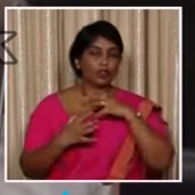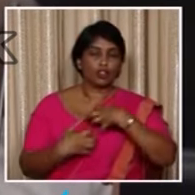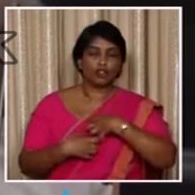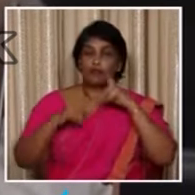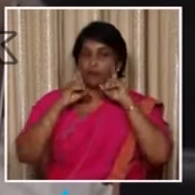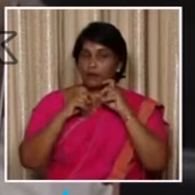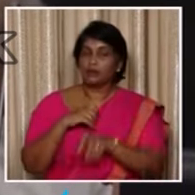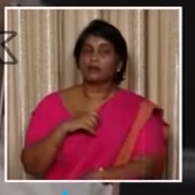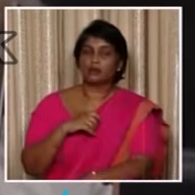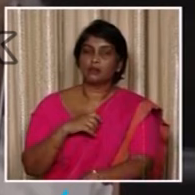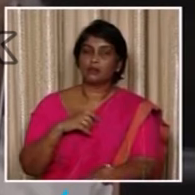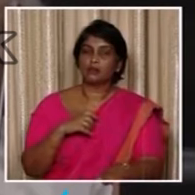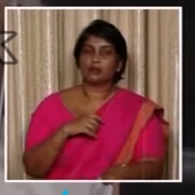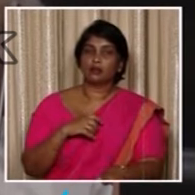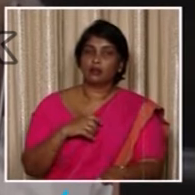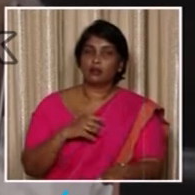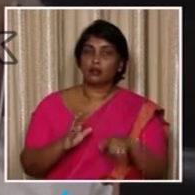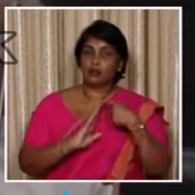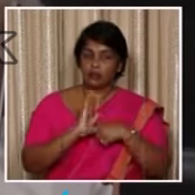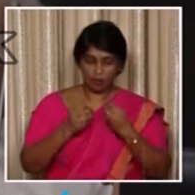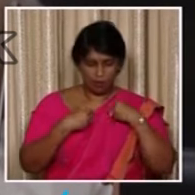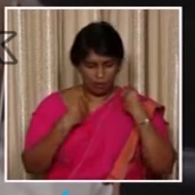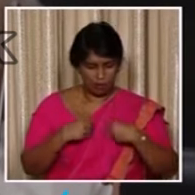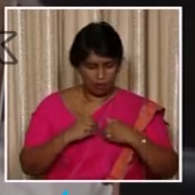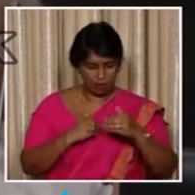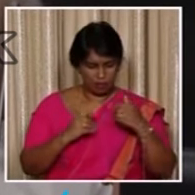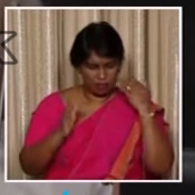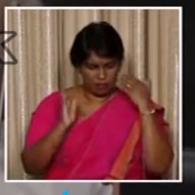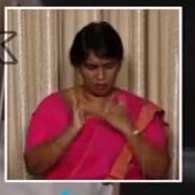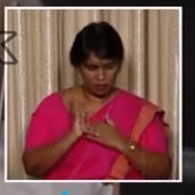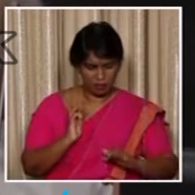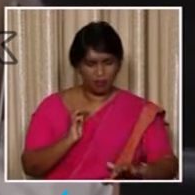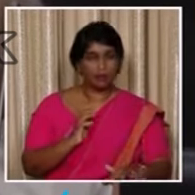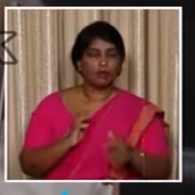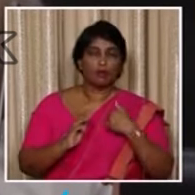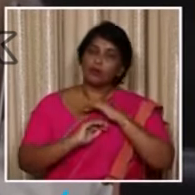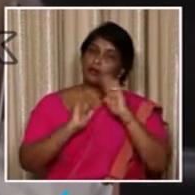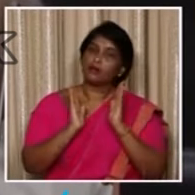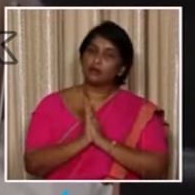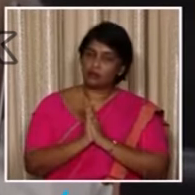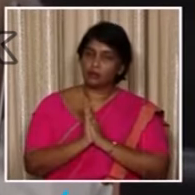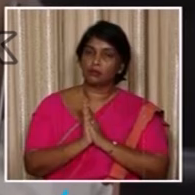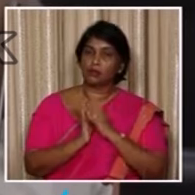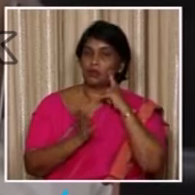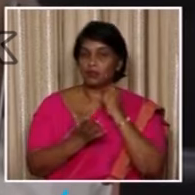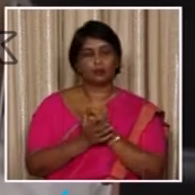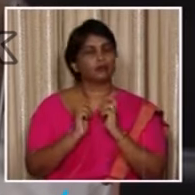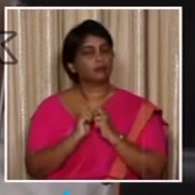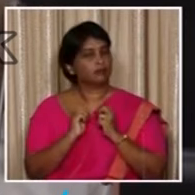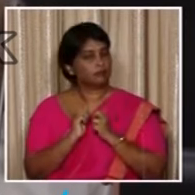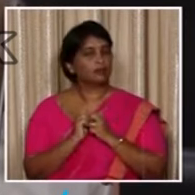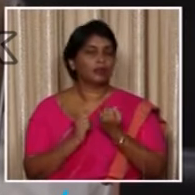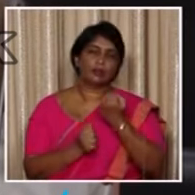විඳේ වුණේ රටේ බංකොලොත් බවින් මුදා ගැනීමේ සඳහායි. අපි සියලු දෙනා විඳ දුක් කරදර